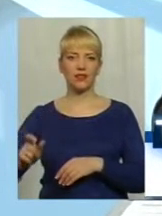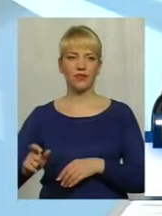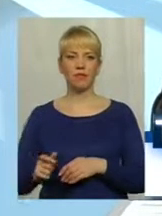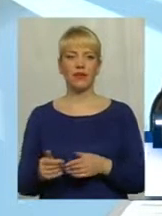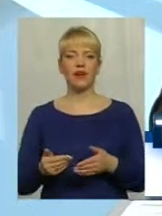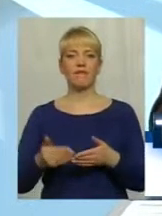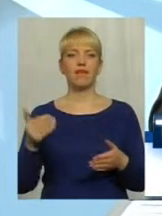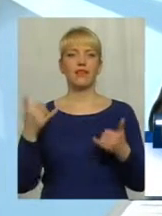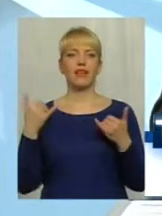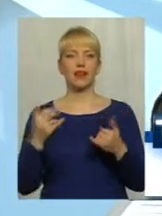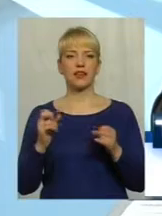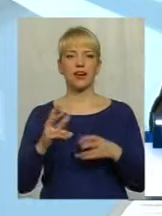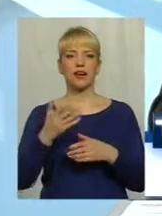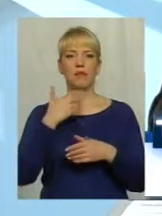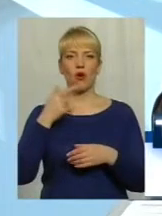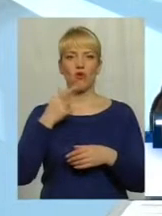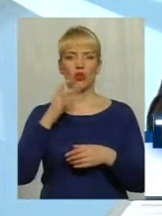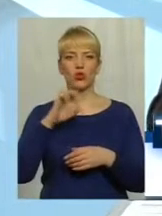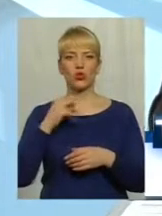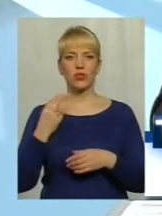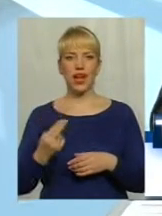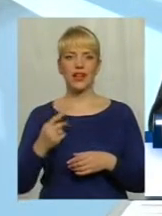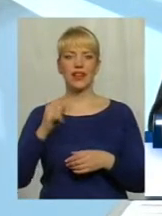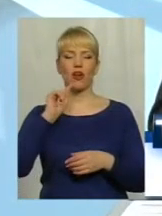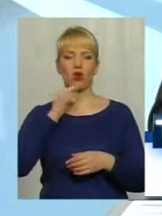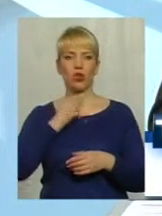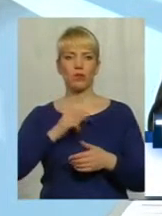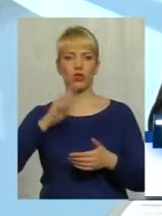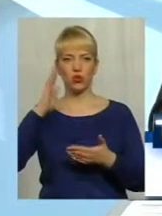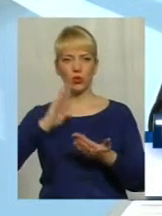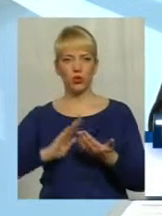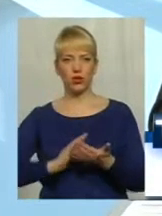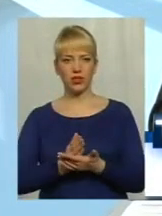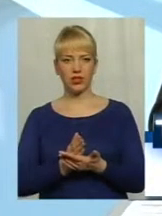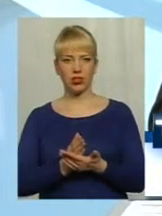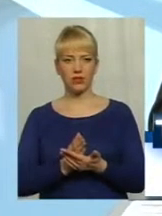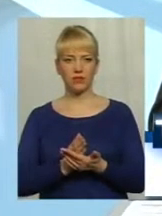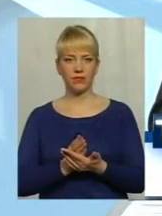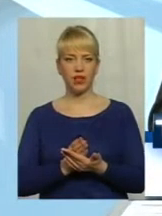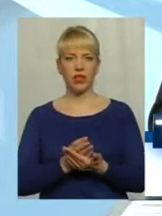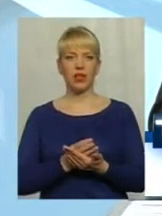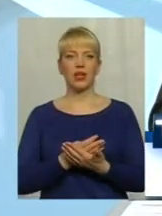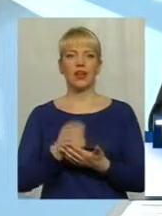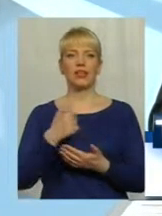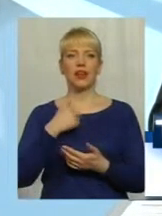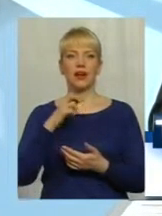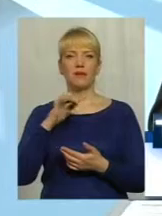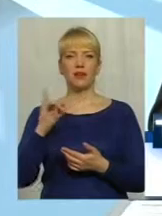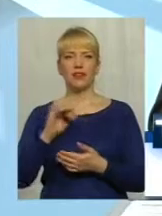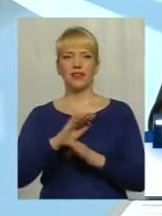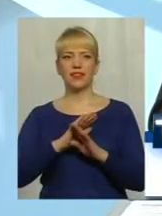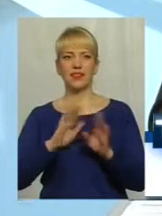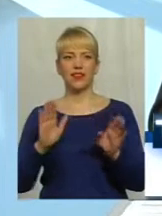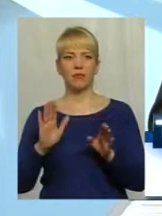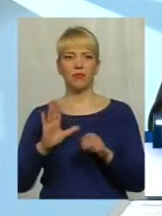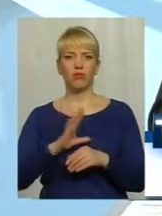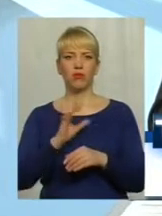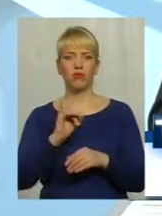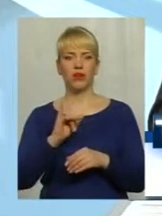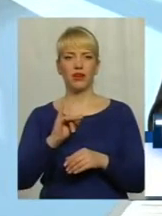українців, відтак, і, як ми вже говорили, і соціального, і економічної, і політичного рівня. Я би не був